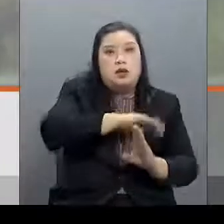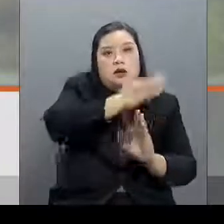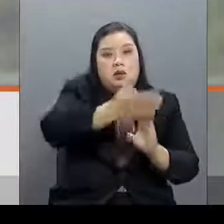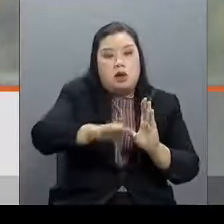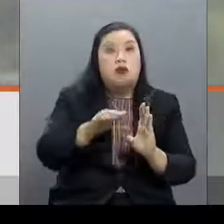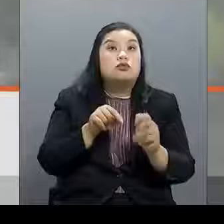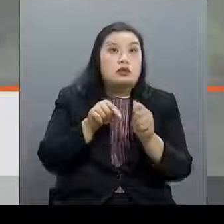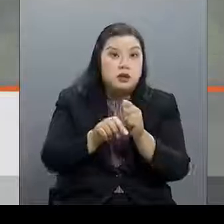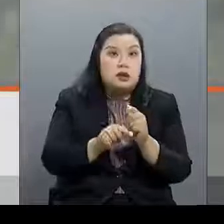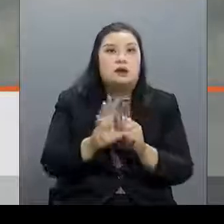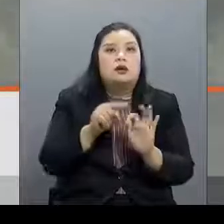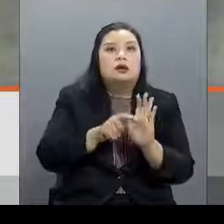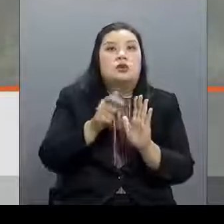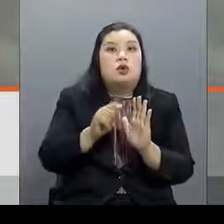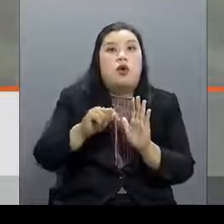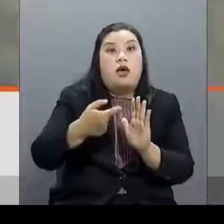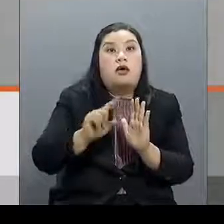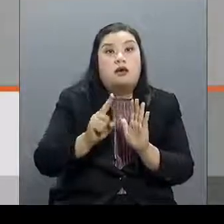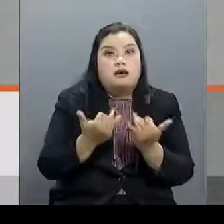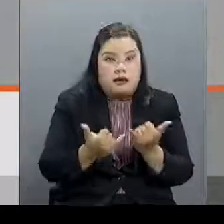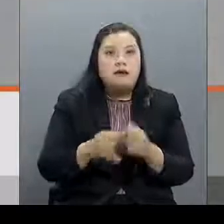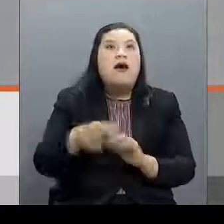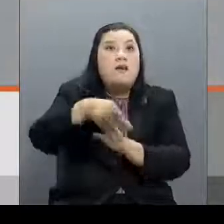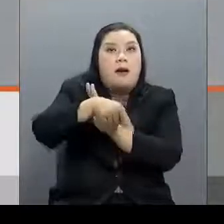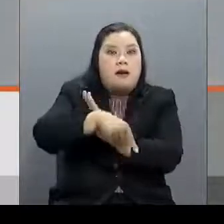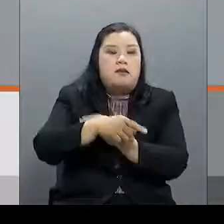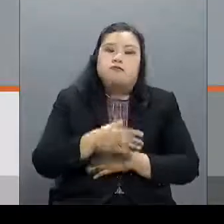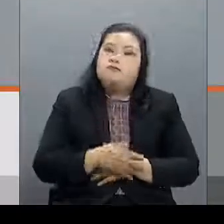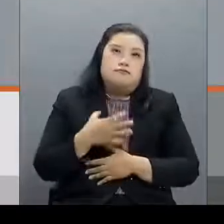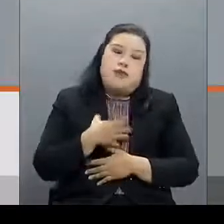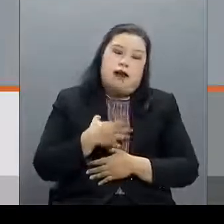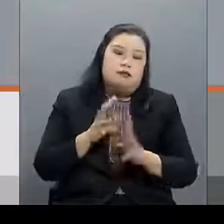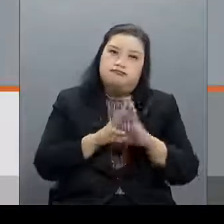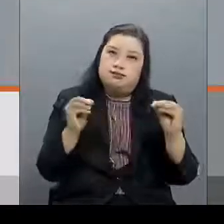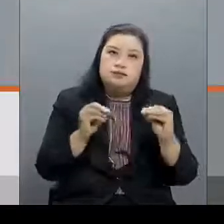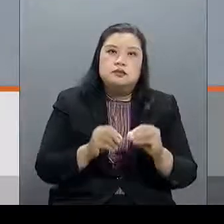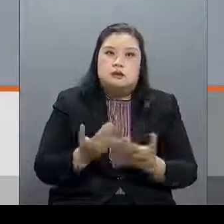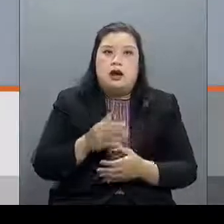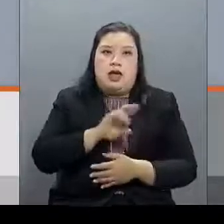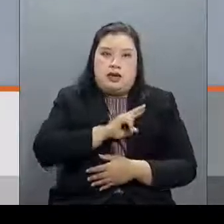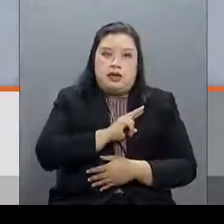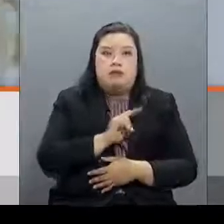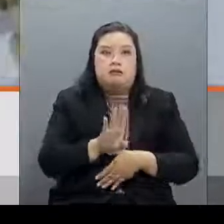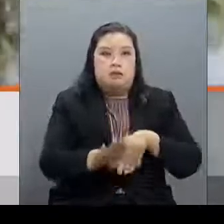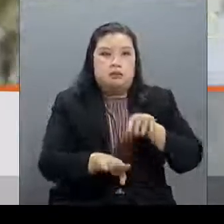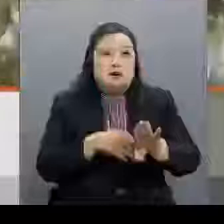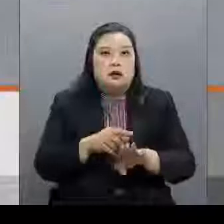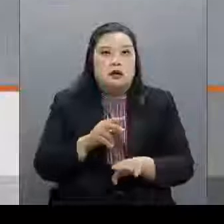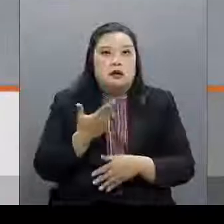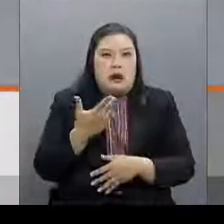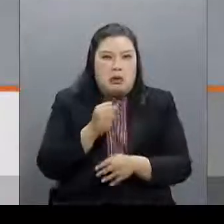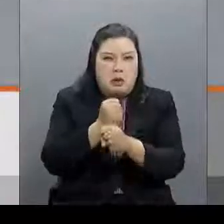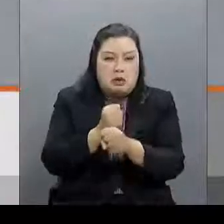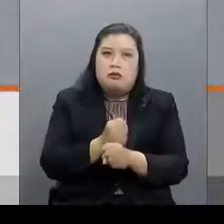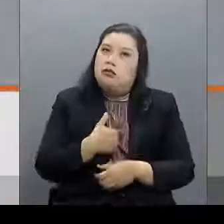เขตพ้นที่ตำบนช่อแฮ อเภอเมืองแร่เพื่ดบไฟให้ไดโดยเร็วที่สุดเื่จากการเดินเท้าเข้าไปยากลำบากซึไฟปาที่